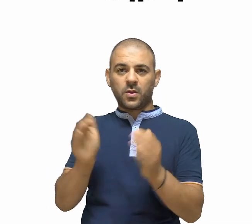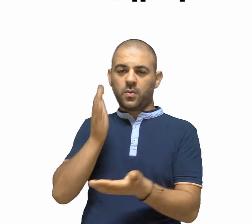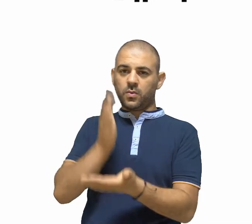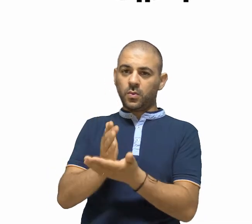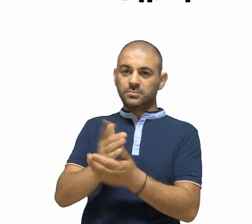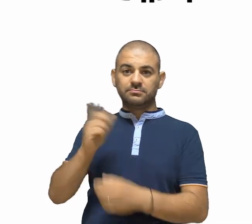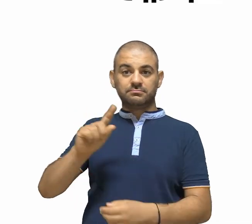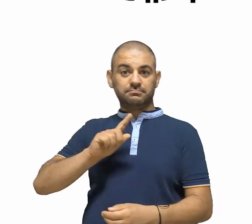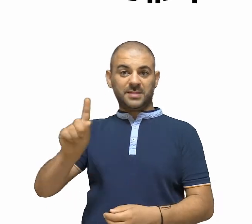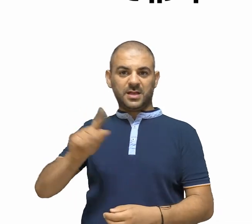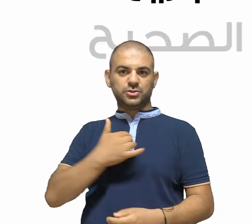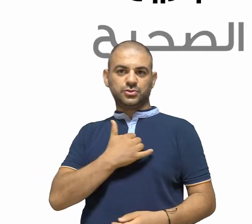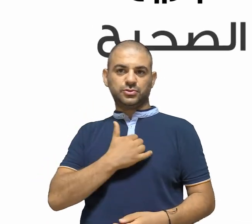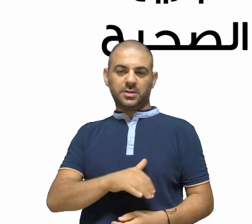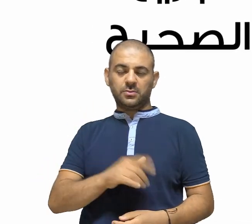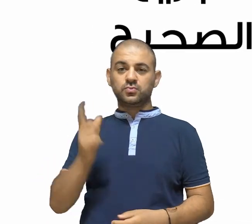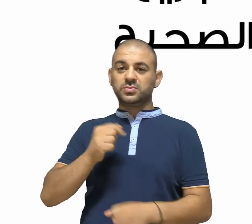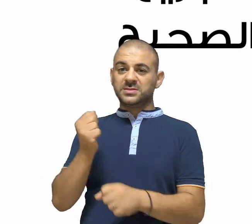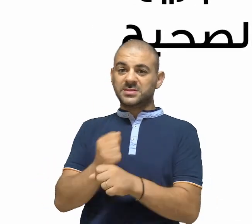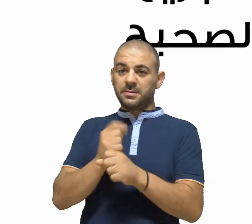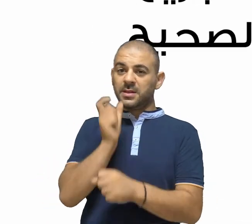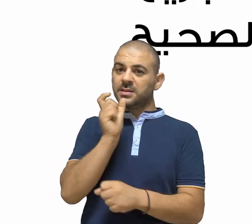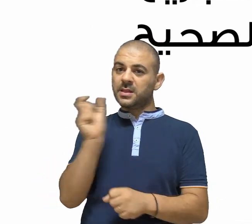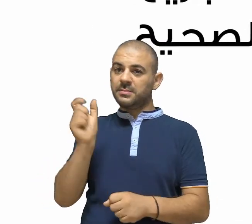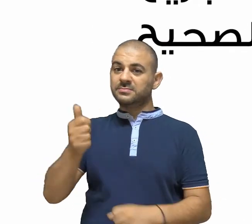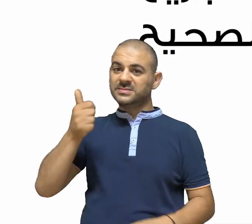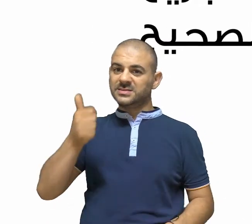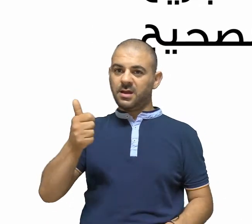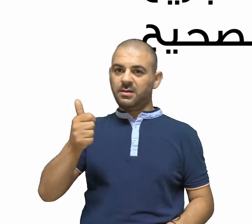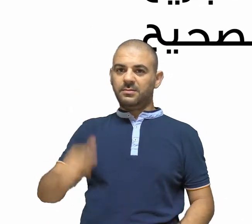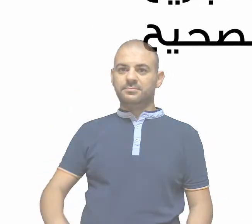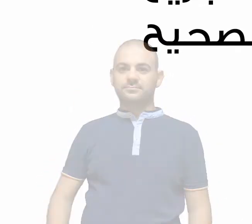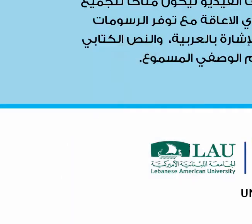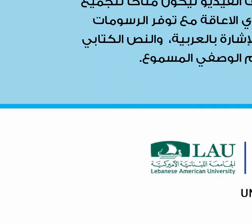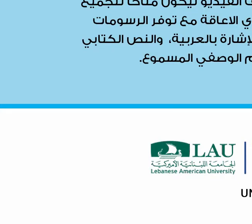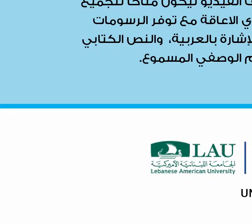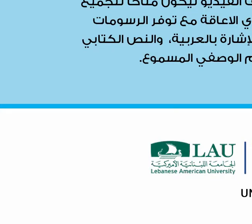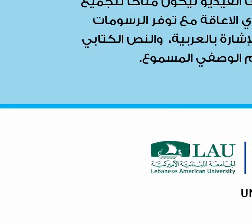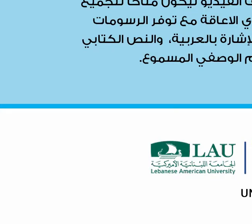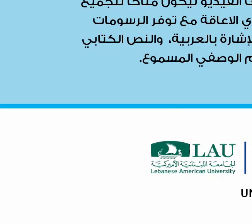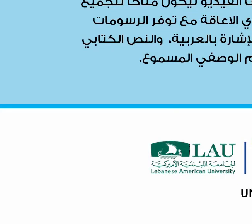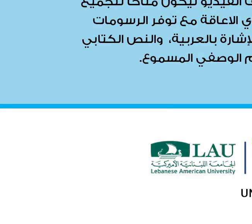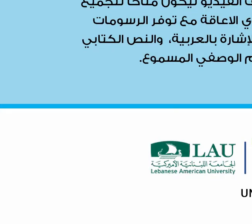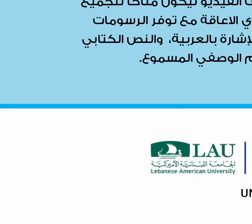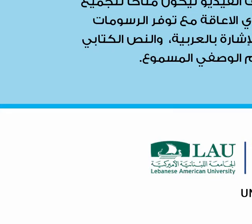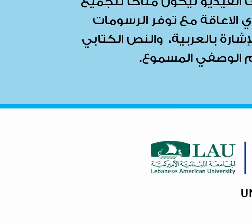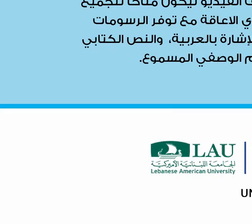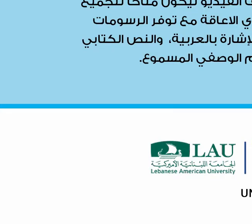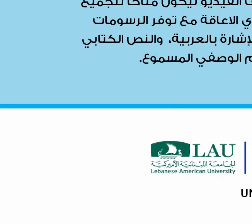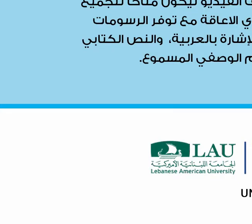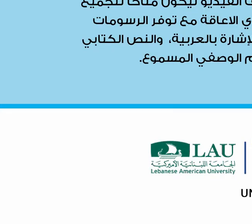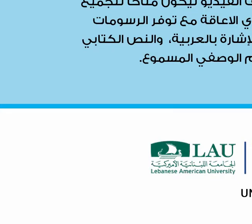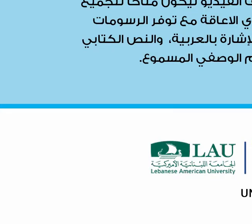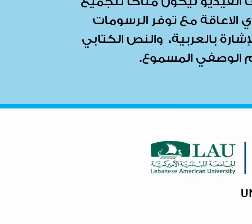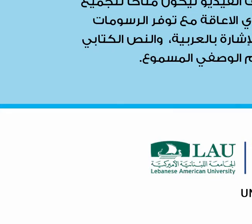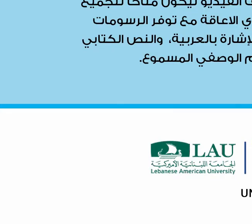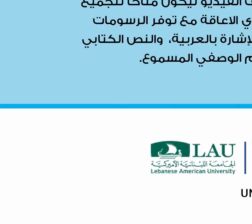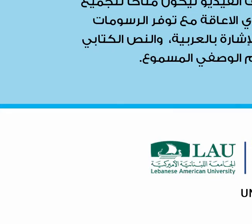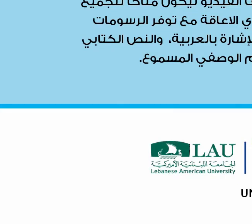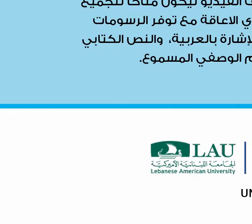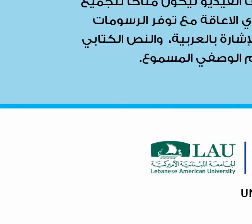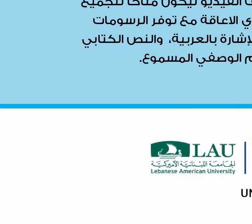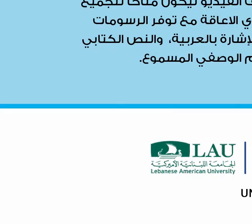حماية الحقوق ومنع التجريح في استعمال الكلام الصحيح. إنتاج الأونروا بالتنسيق